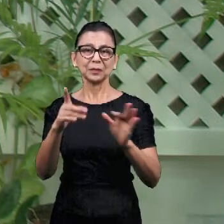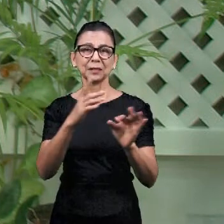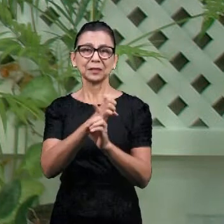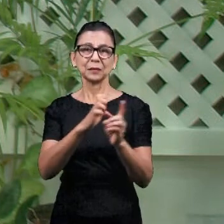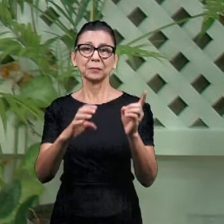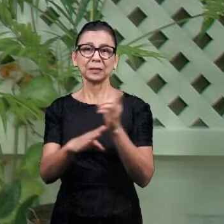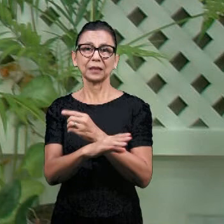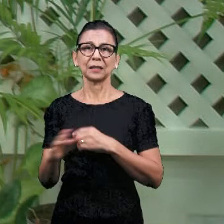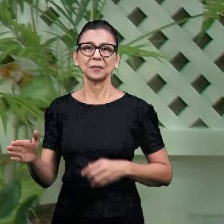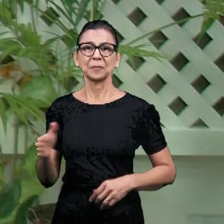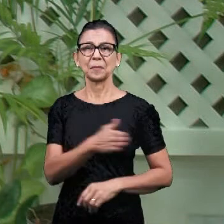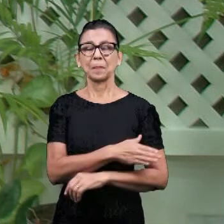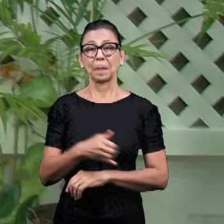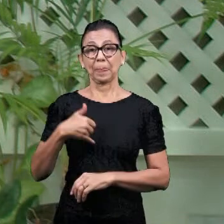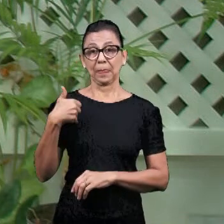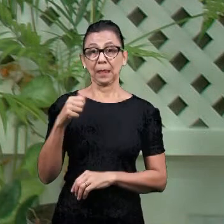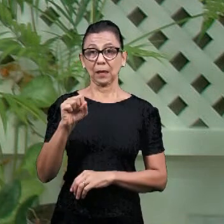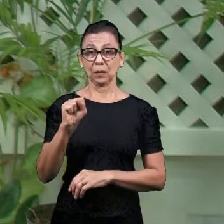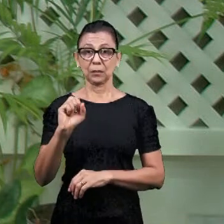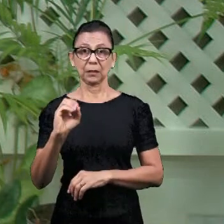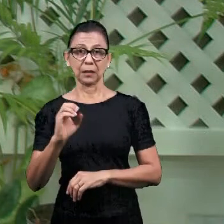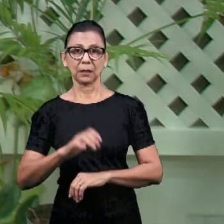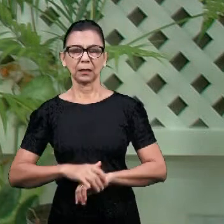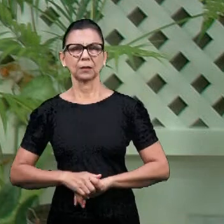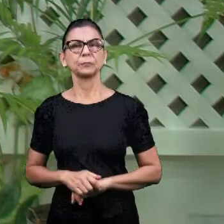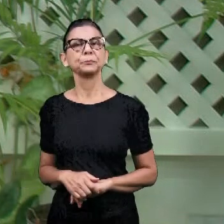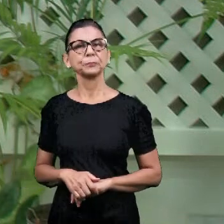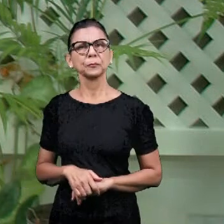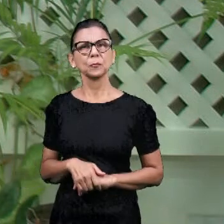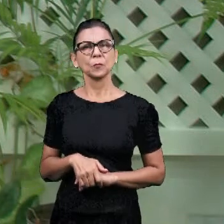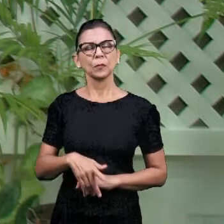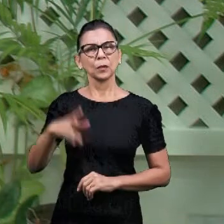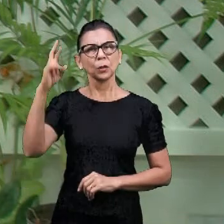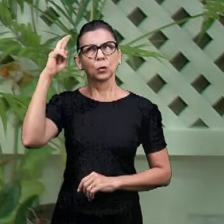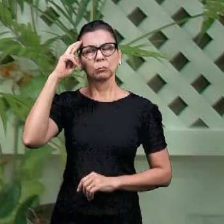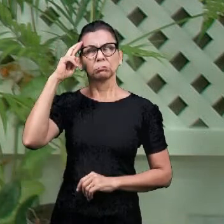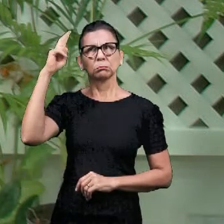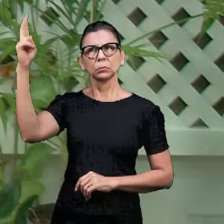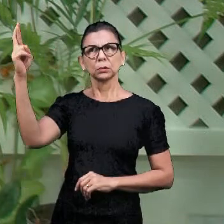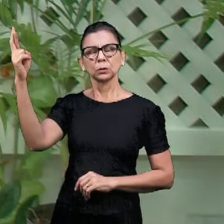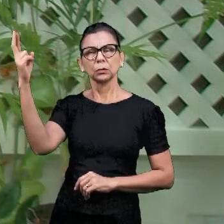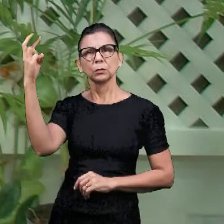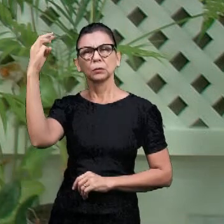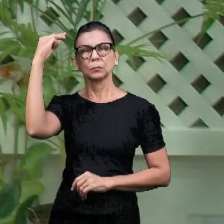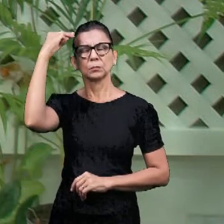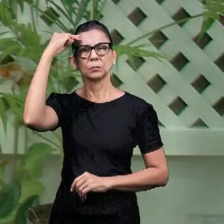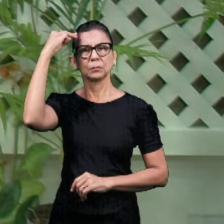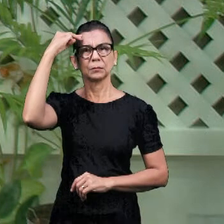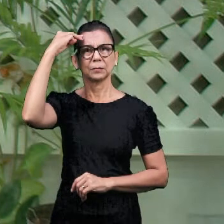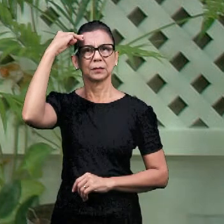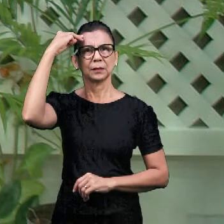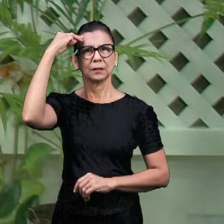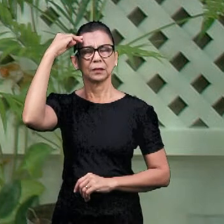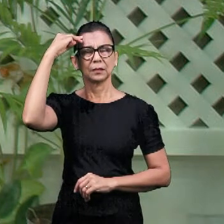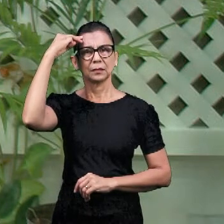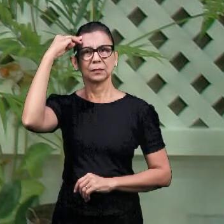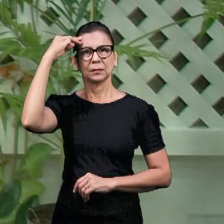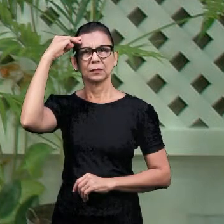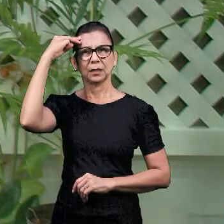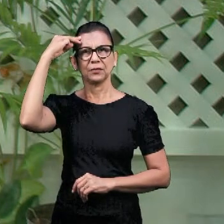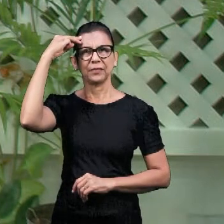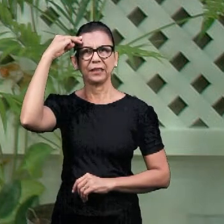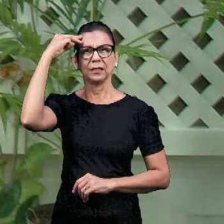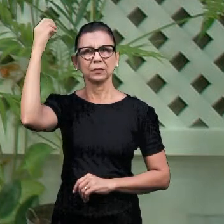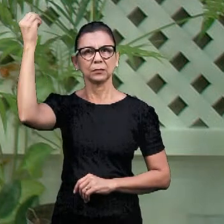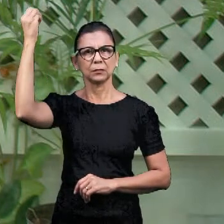pas avoir 15 ans, elle a 80 ans. Le Seigneur est en train d'ouvrir ma pensée. La sœur